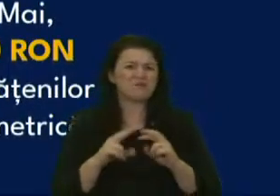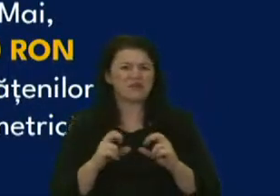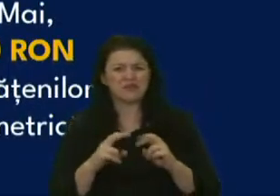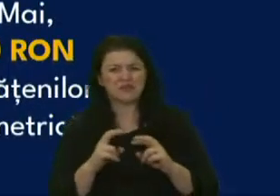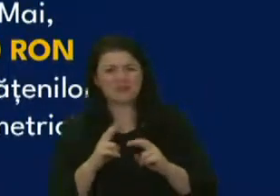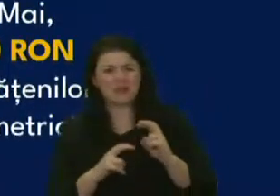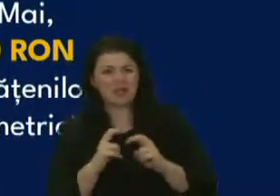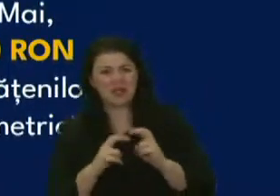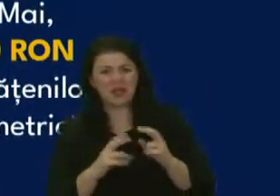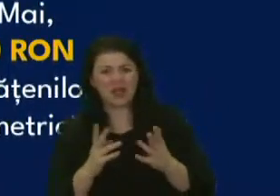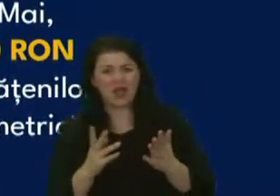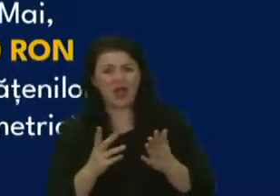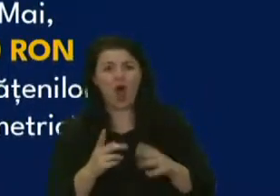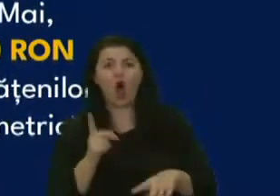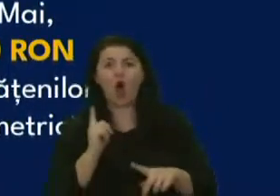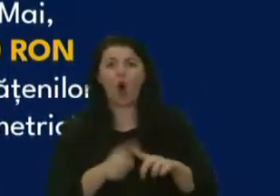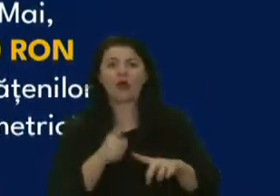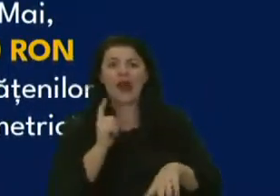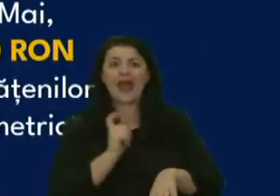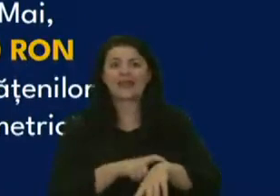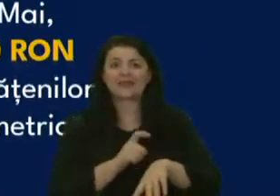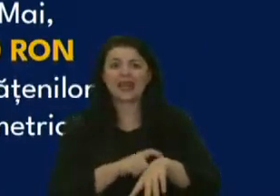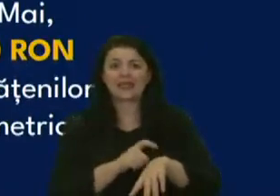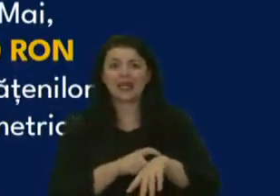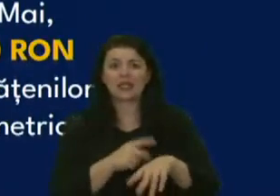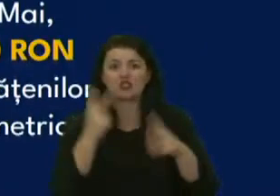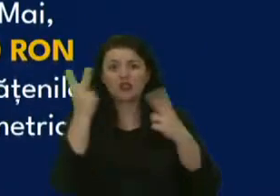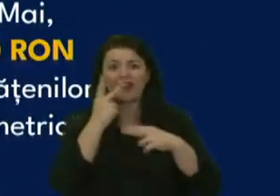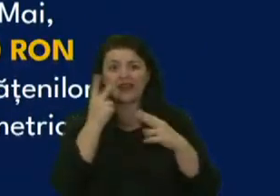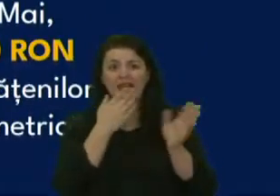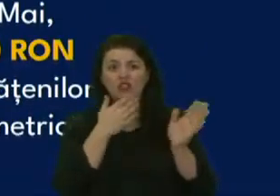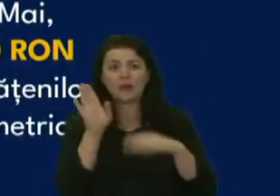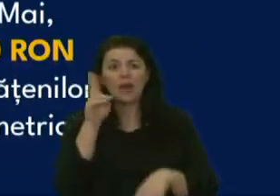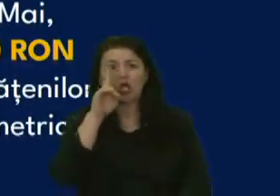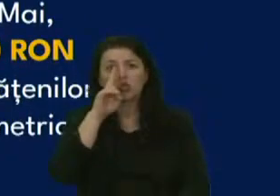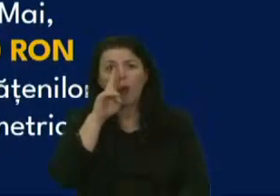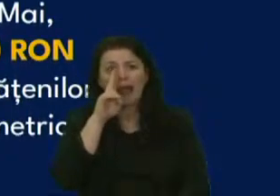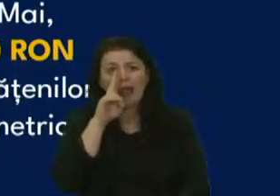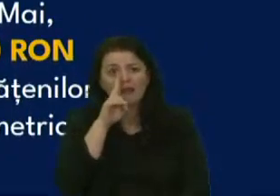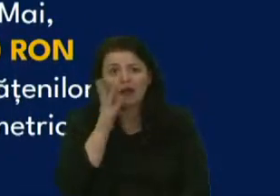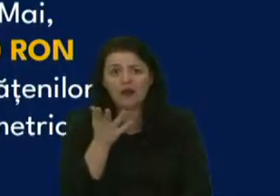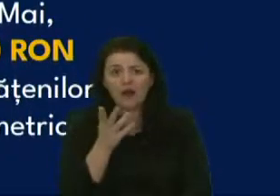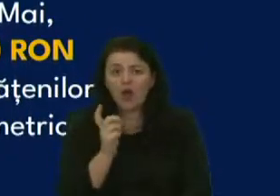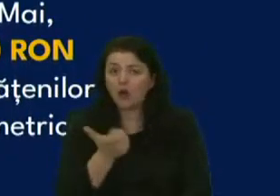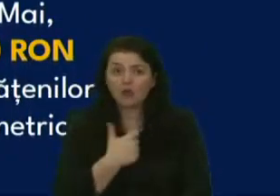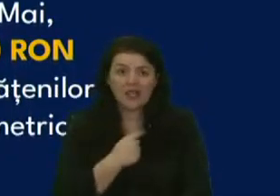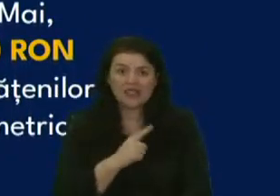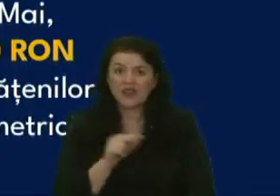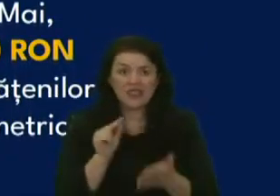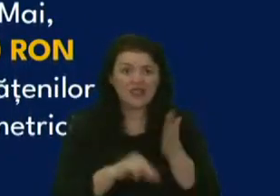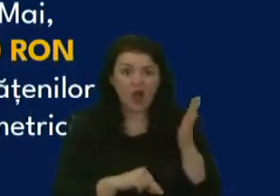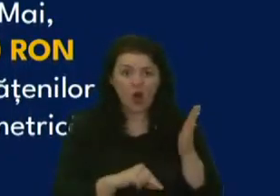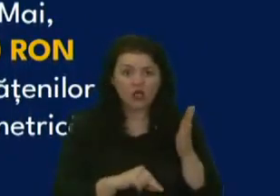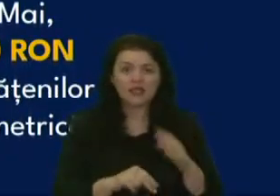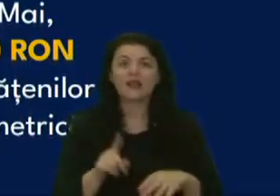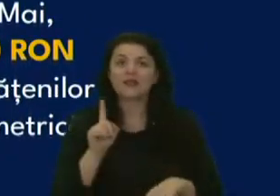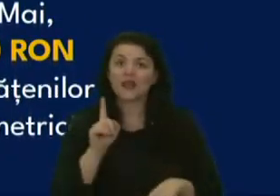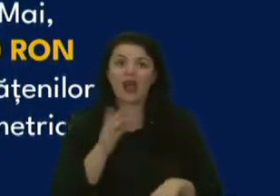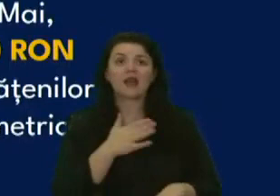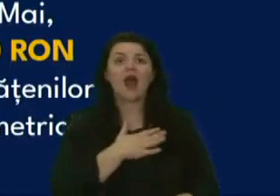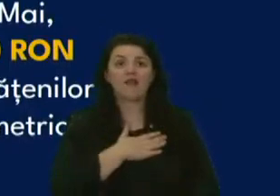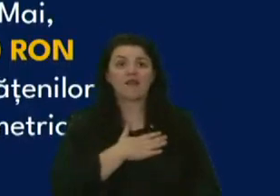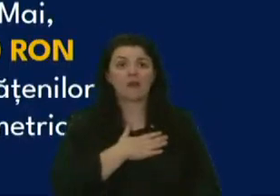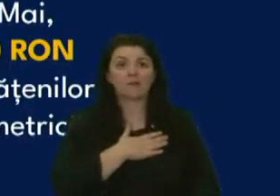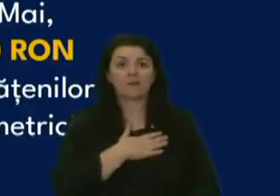alții ora exactă în civilizație începe de la toaletă puteți să mă criticați să nu fiți de acord cu mine dar avea și am